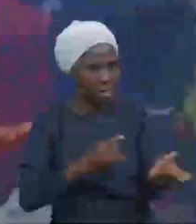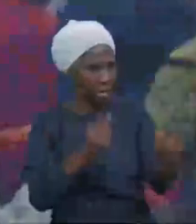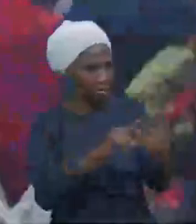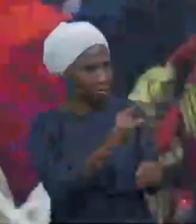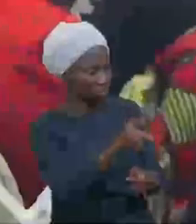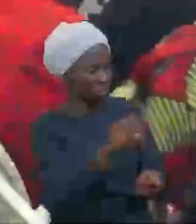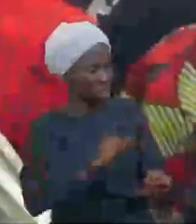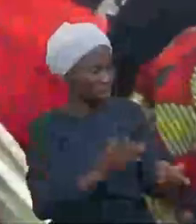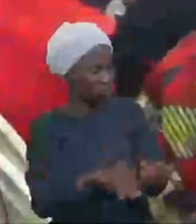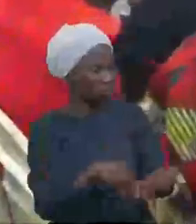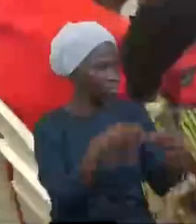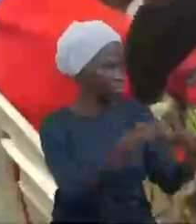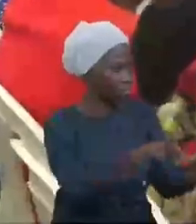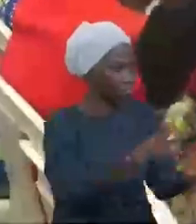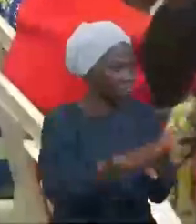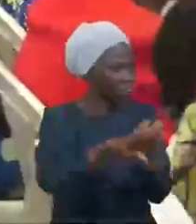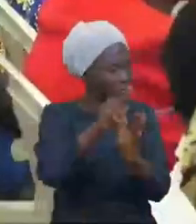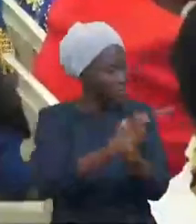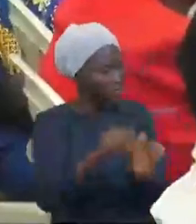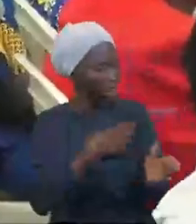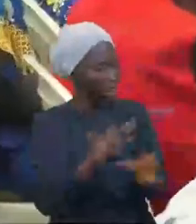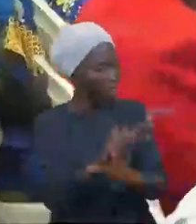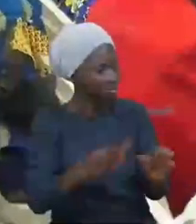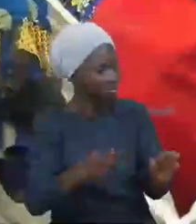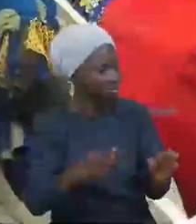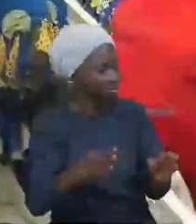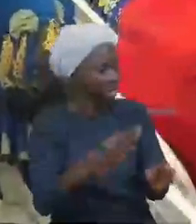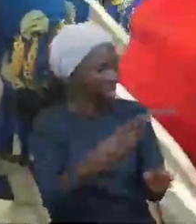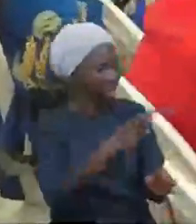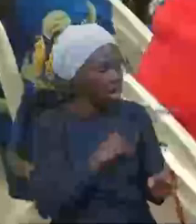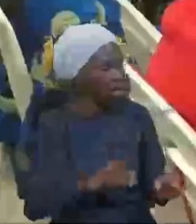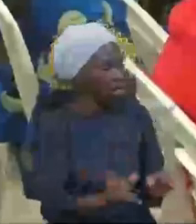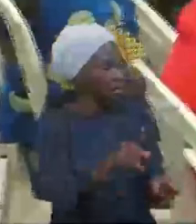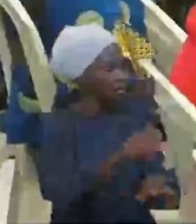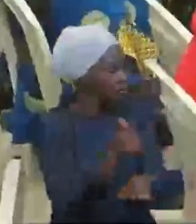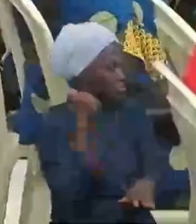pardon et la libération, mais tu n'as pas ouvert la porte.